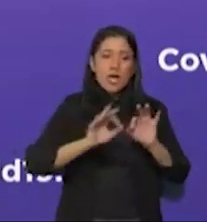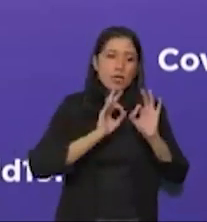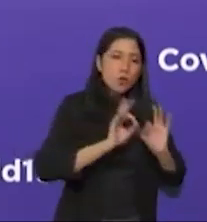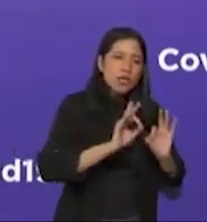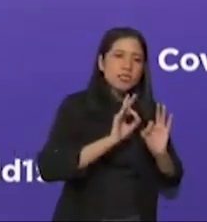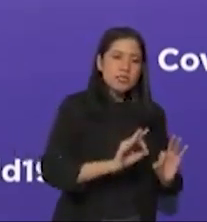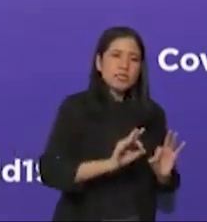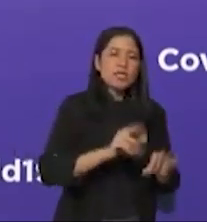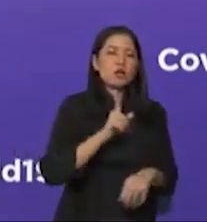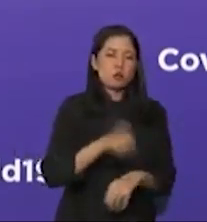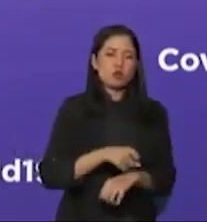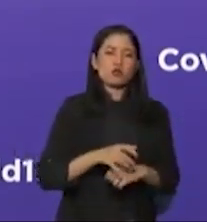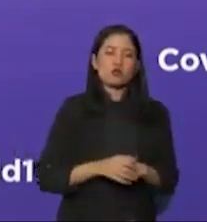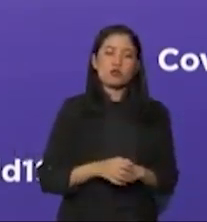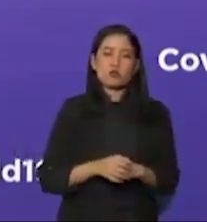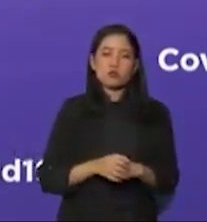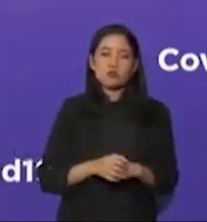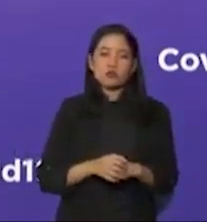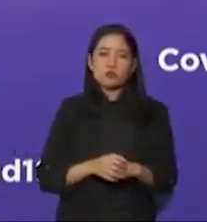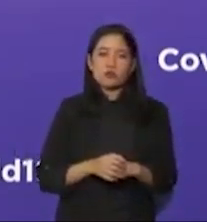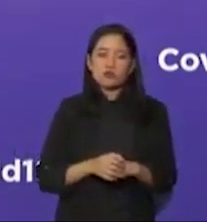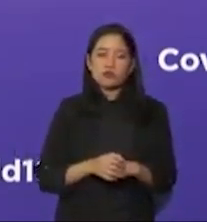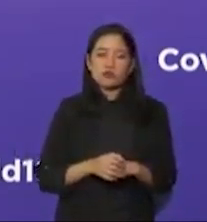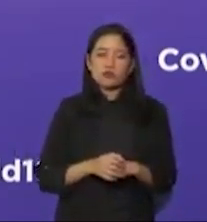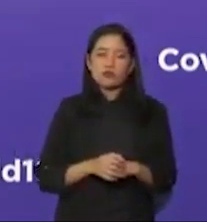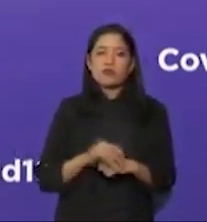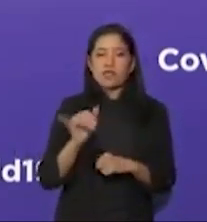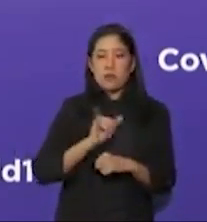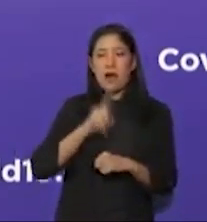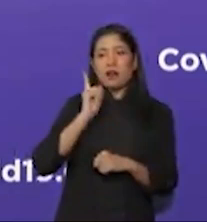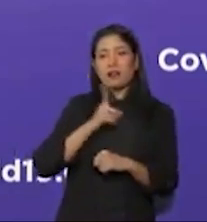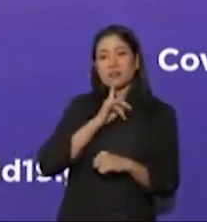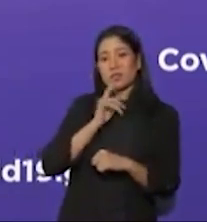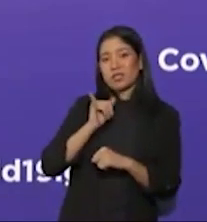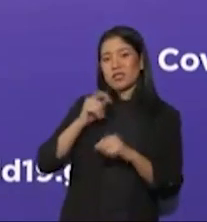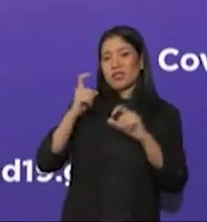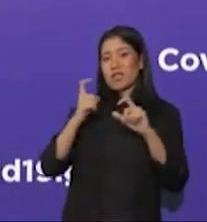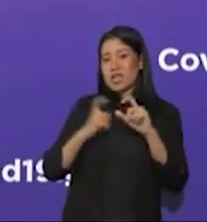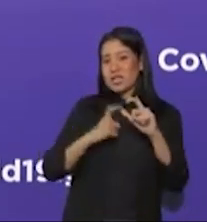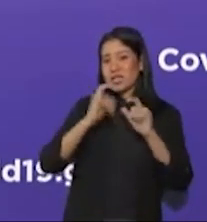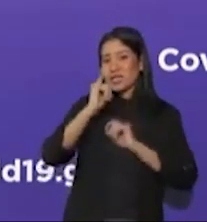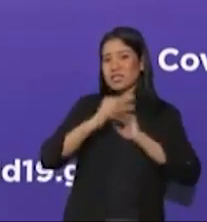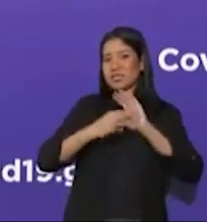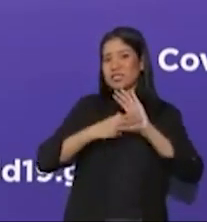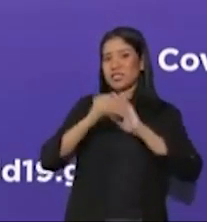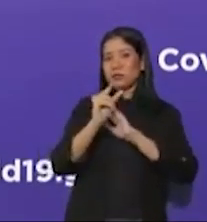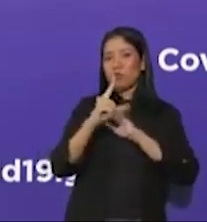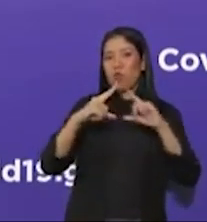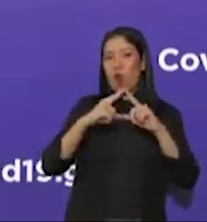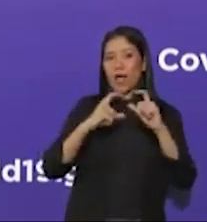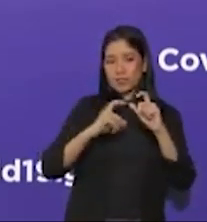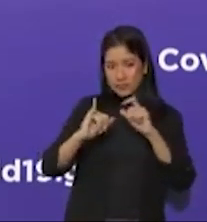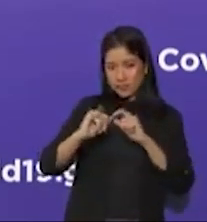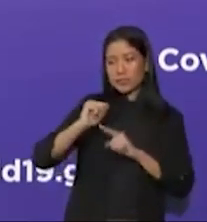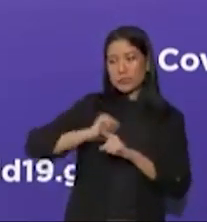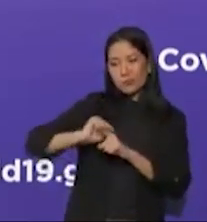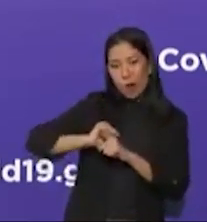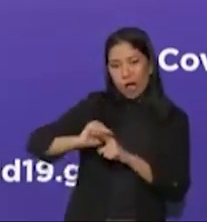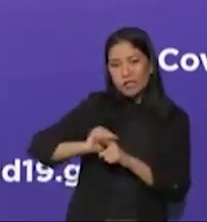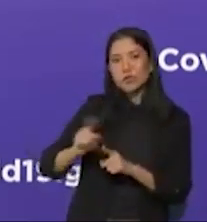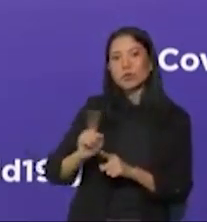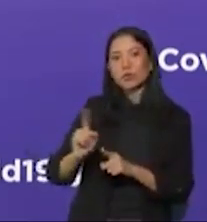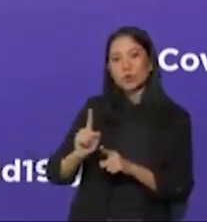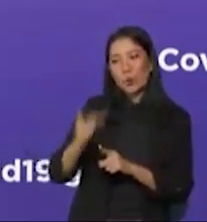agar bisa dilihat tentang kesiapan masyarakat dan apabila ini diyakini semuanya bisa dilakukan maka pasti akan